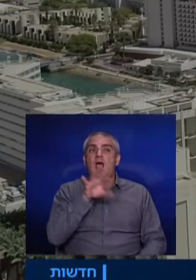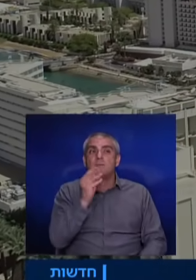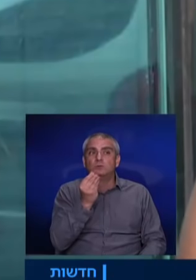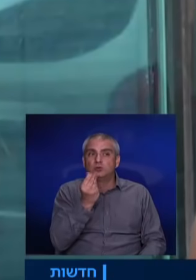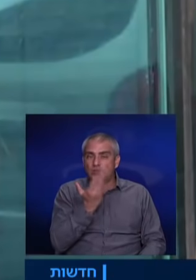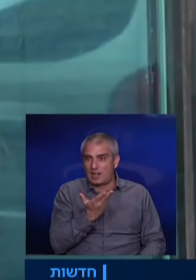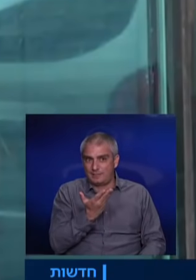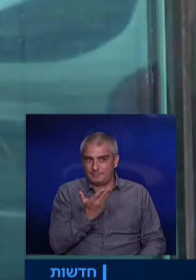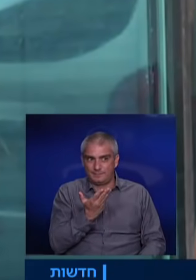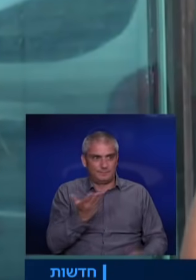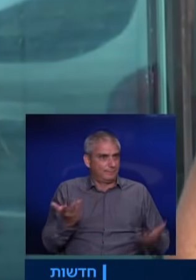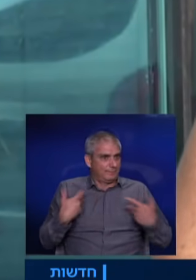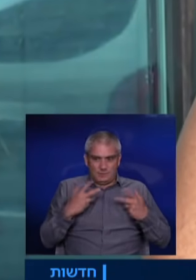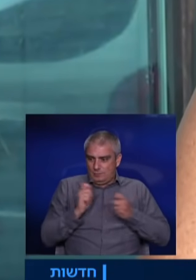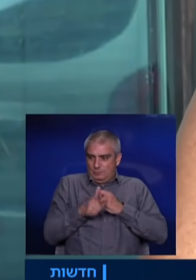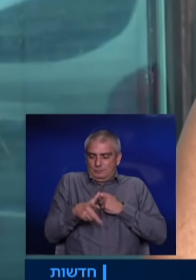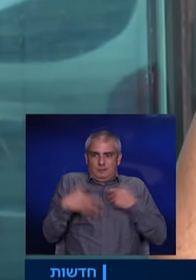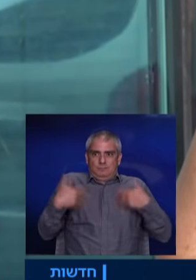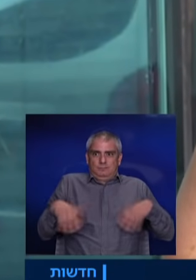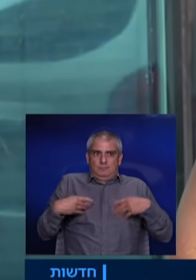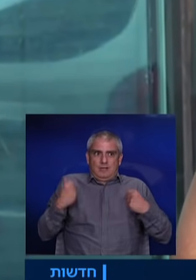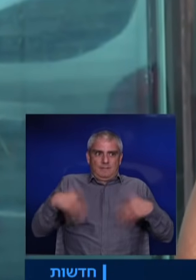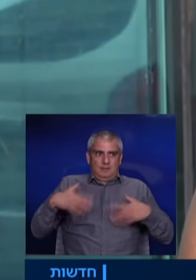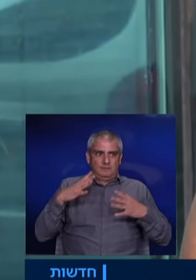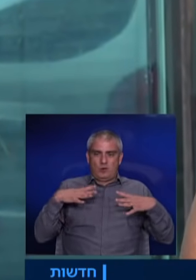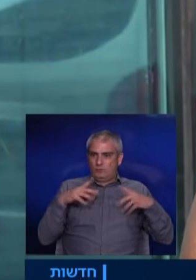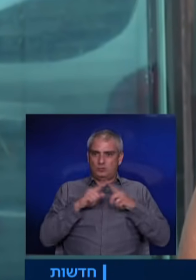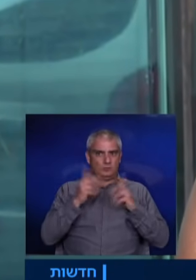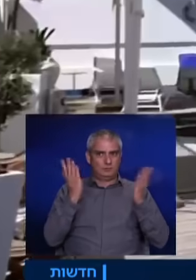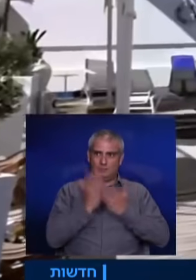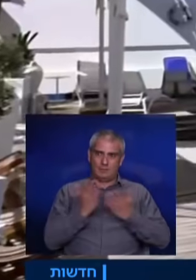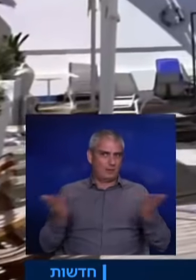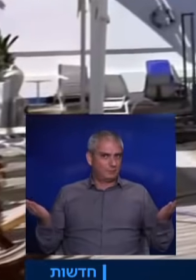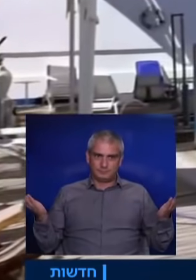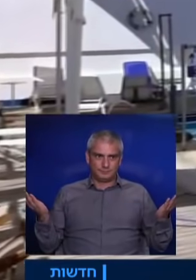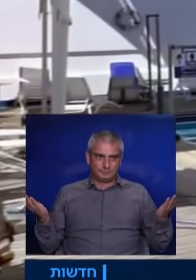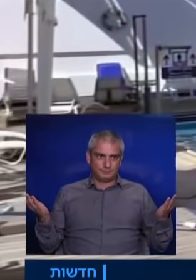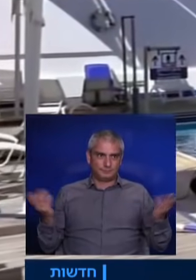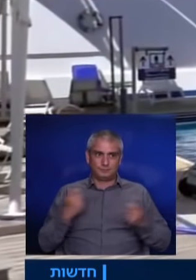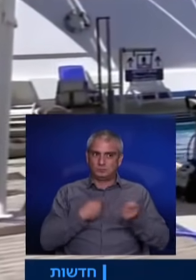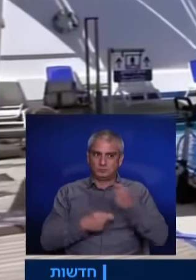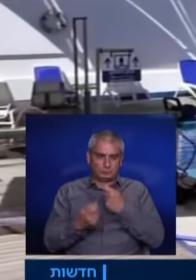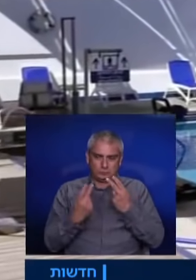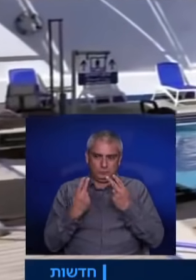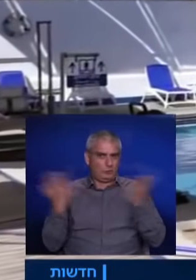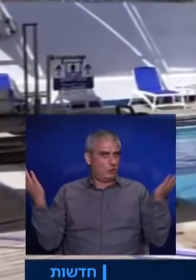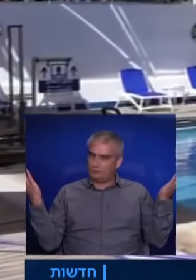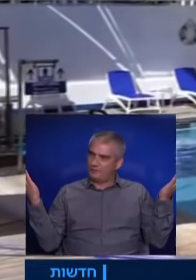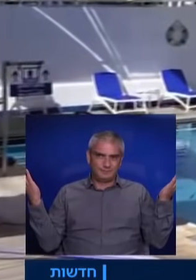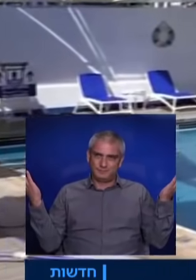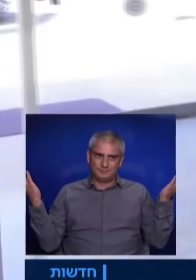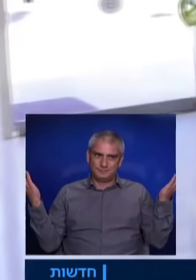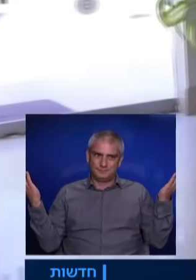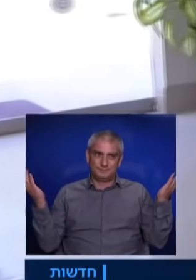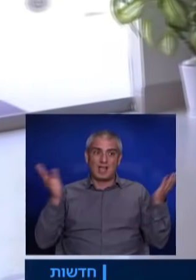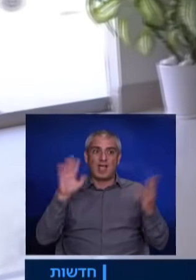8,500 שקלים. אין לי אפשרות לשלם כל כך הרבה כסף על חופשה כזאת באילת. התמורה היא לא שווה את זה.